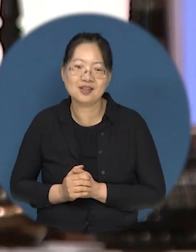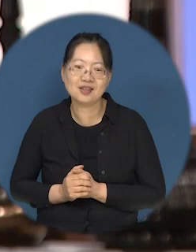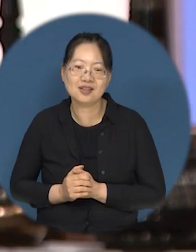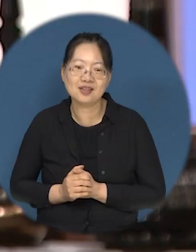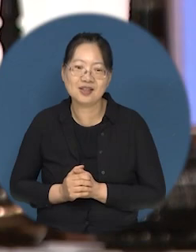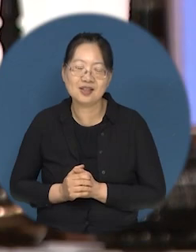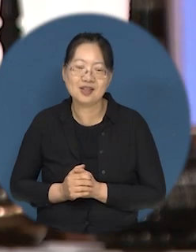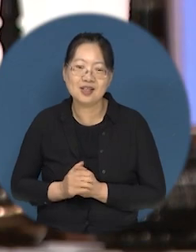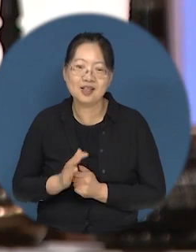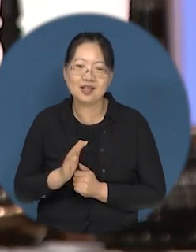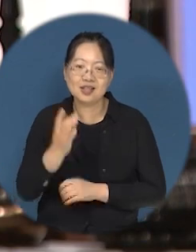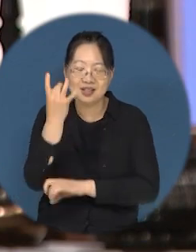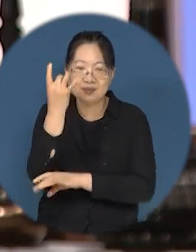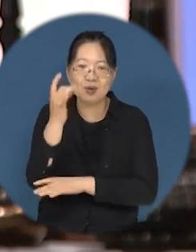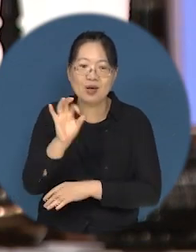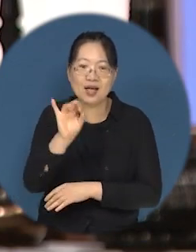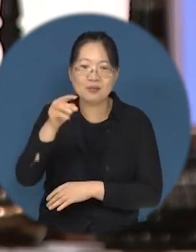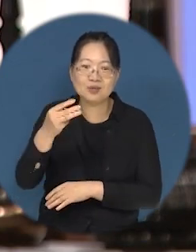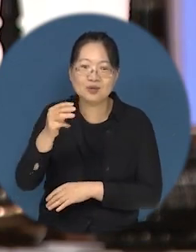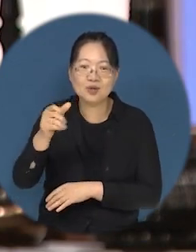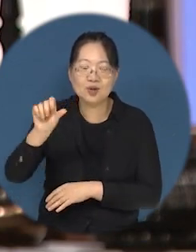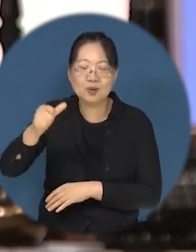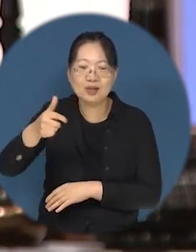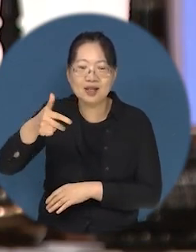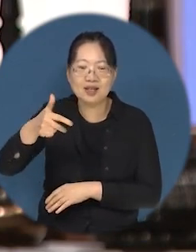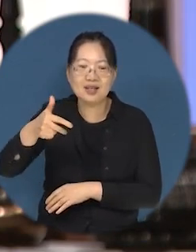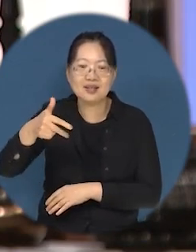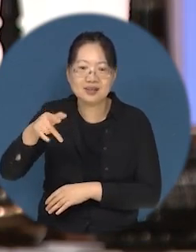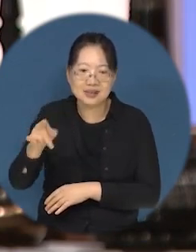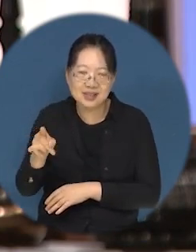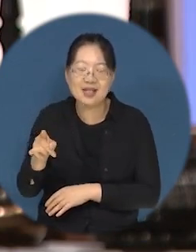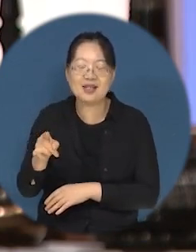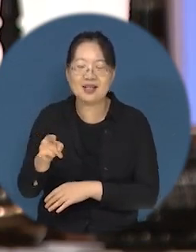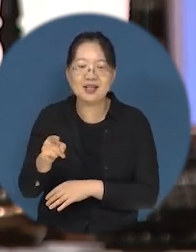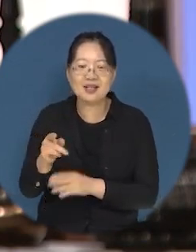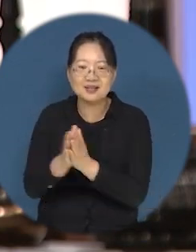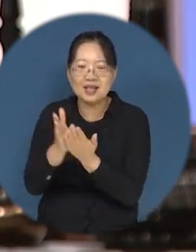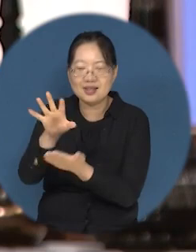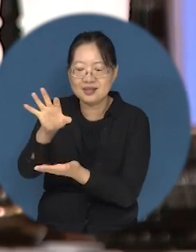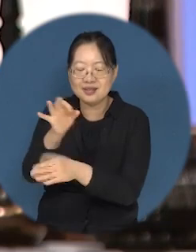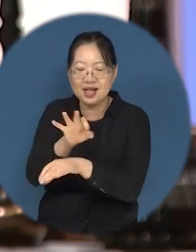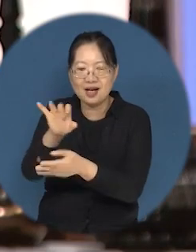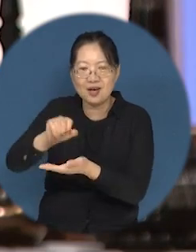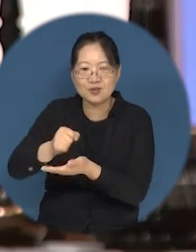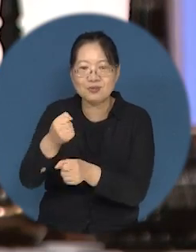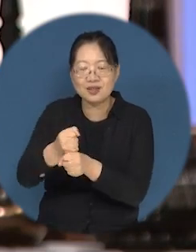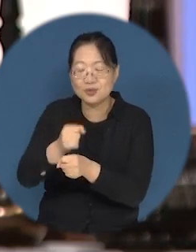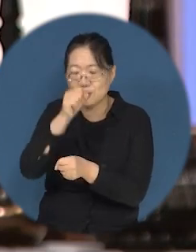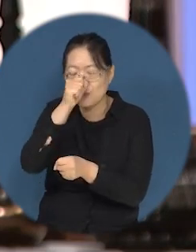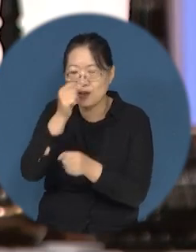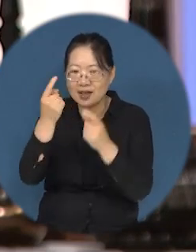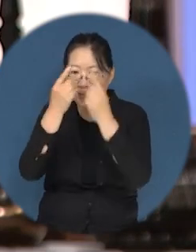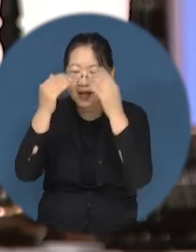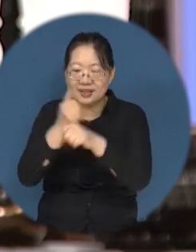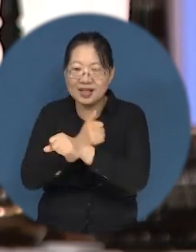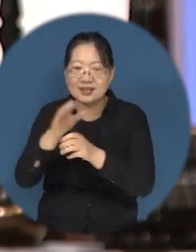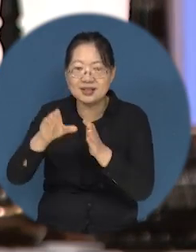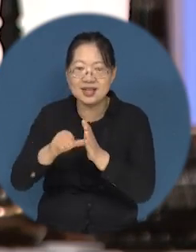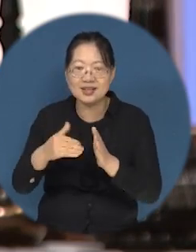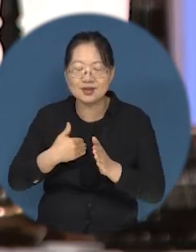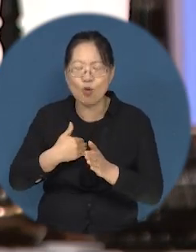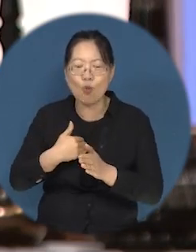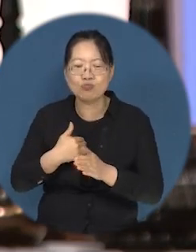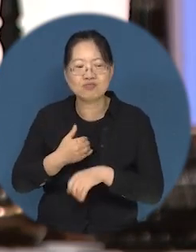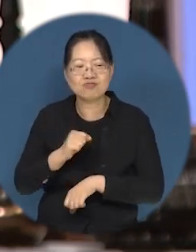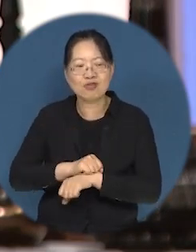그때 이제 베이직으로 뭐 애플 500제 이런 책 사가지고 뭐 그거 프로그램 하고 이제 이런 거 되게 좋아했었고요. 대학교 다닐 때까지만 해도 제가